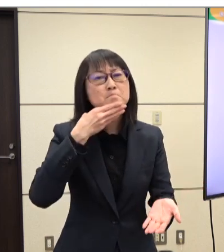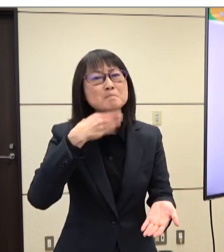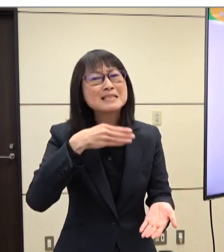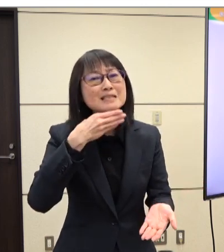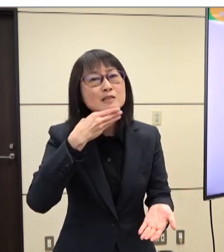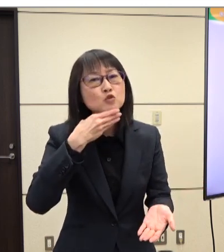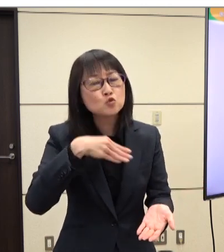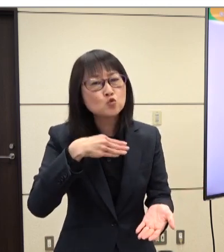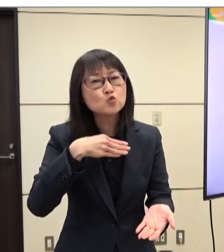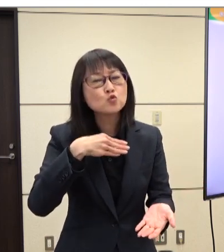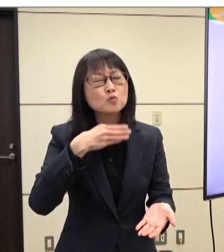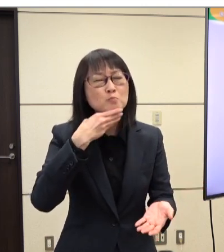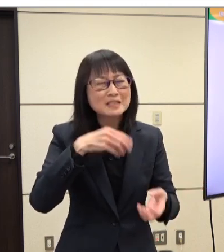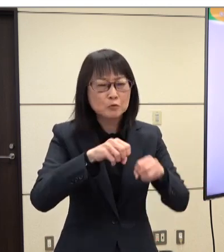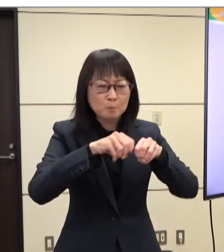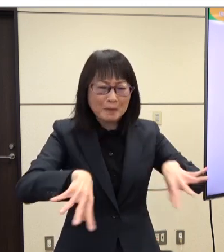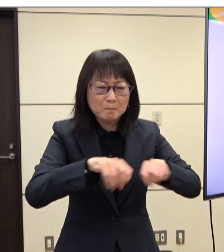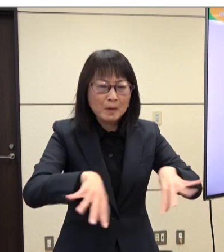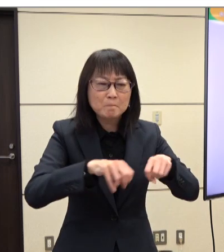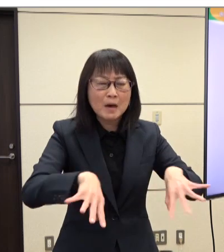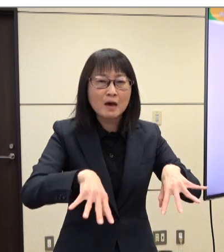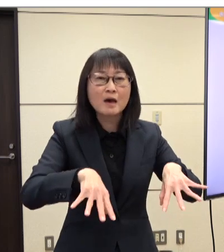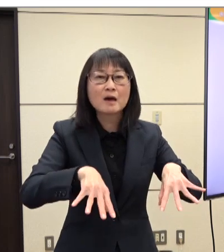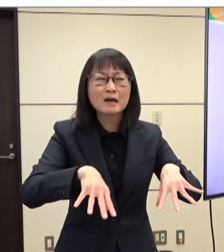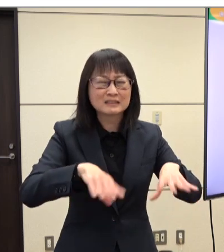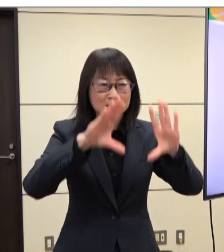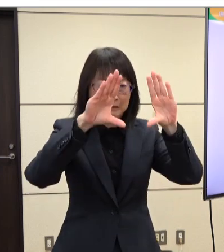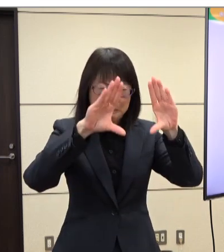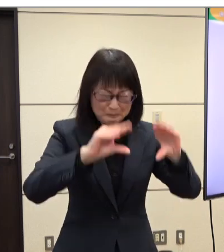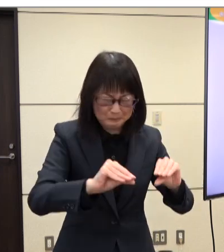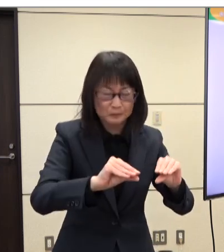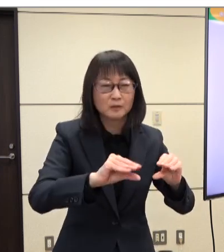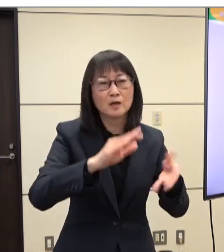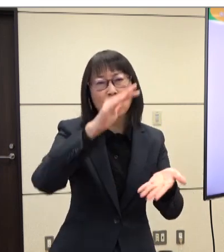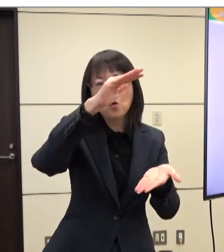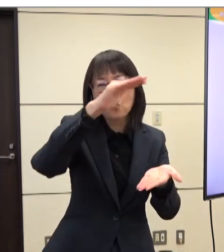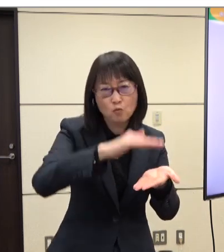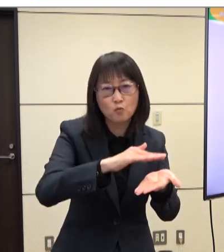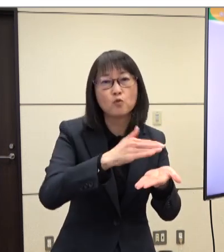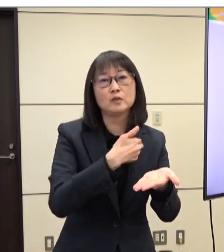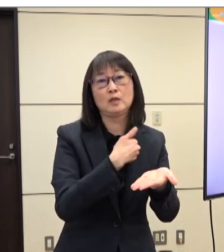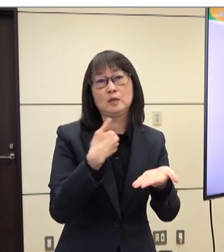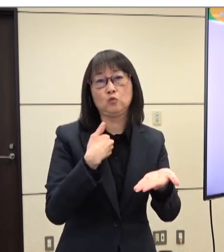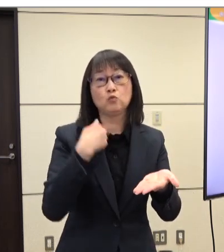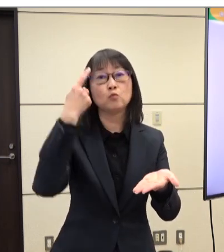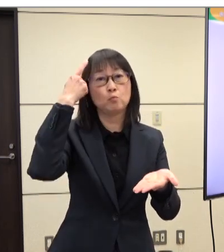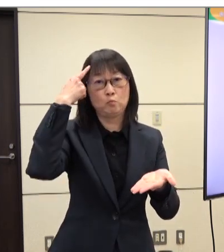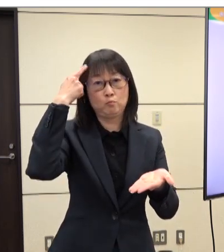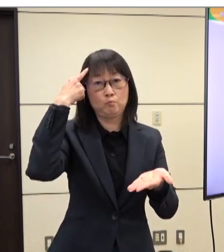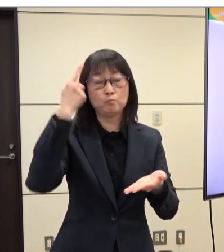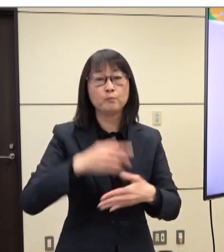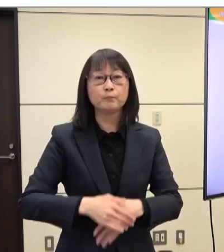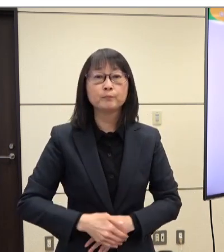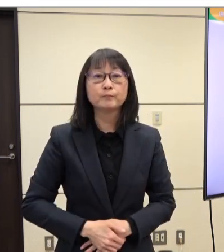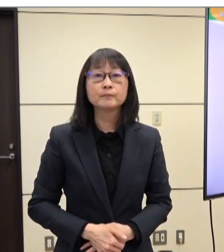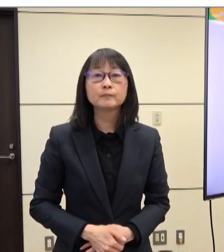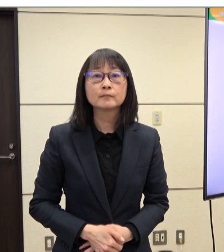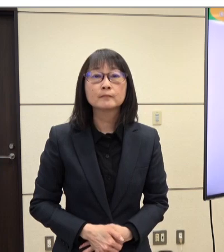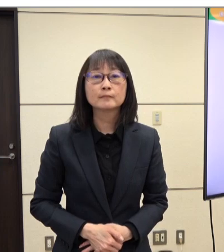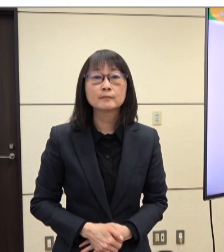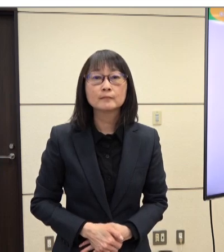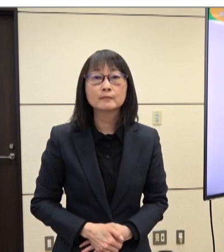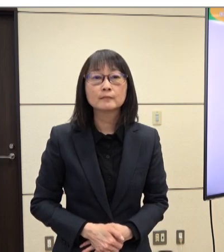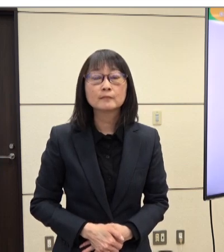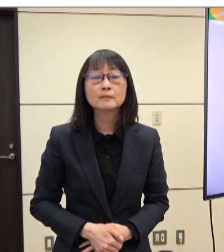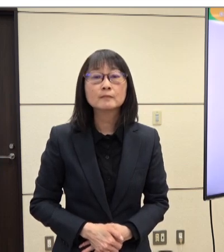のを徹底させることでだいぶ減量は減るんだろうと思います。それから今、事